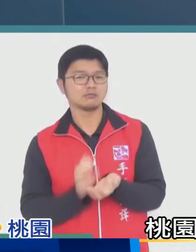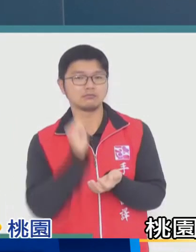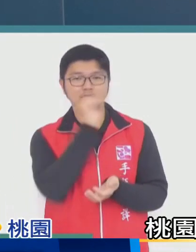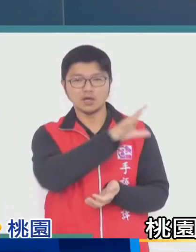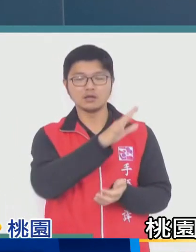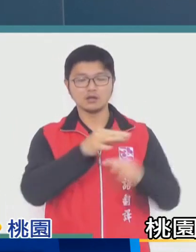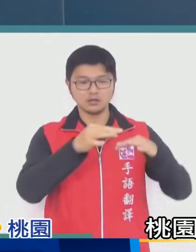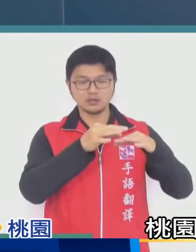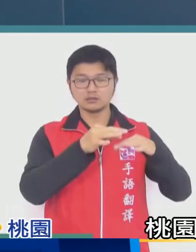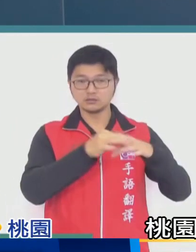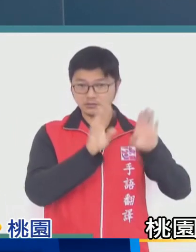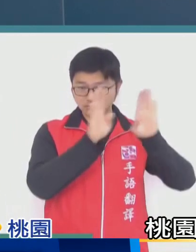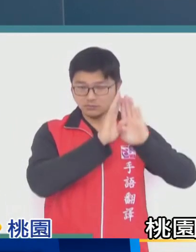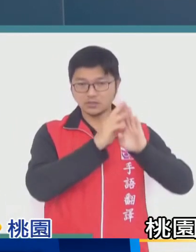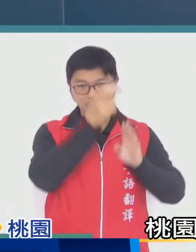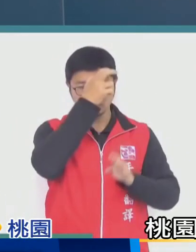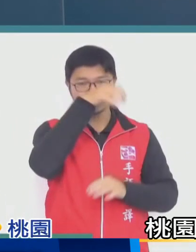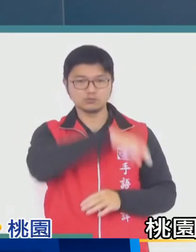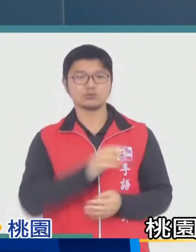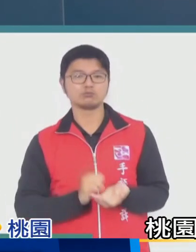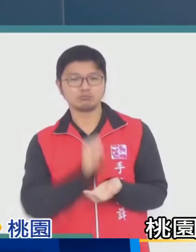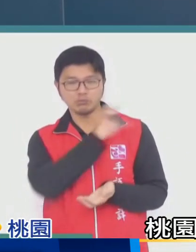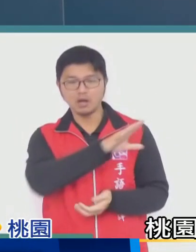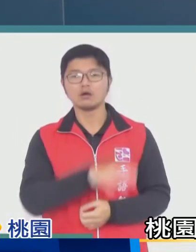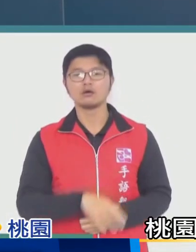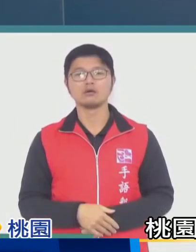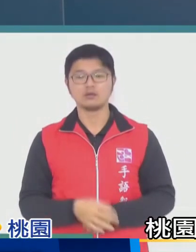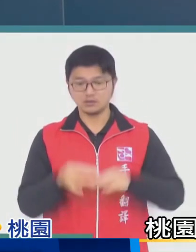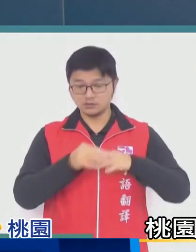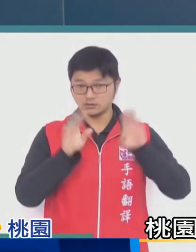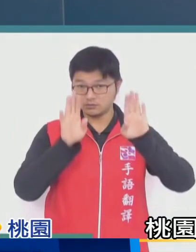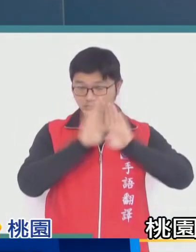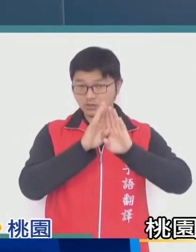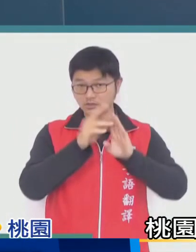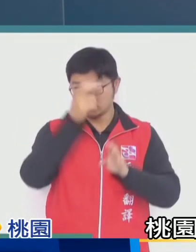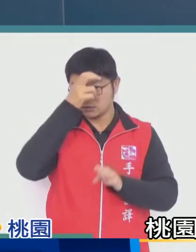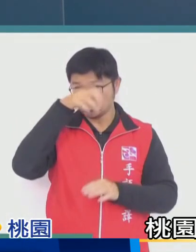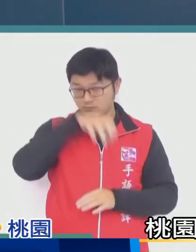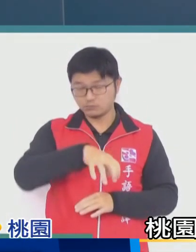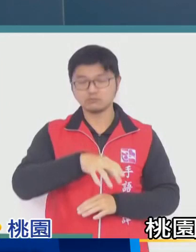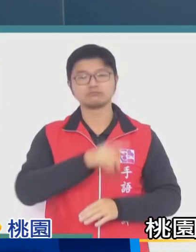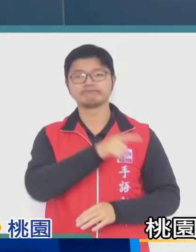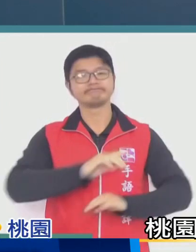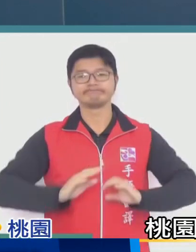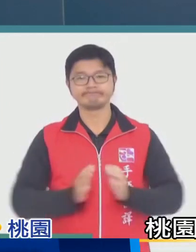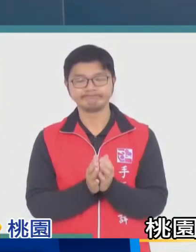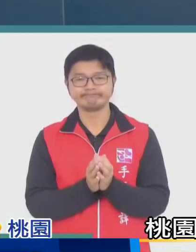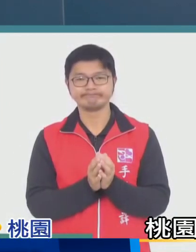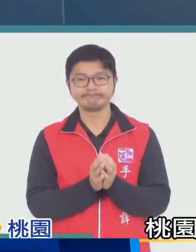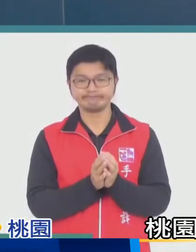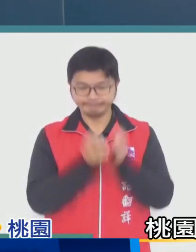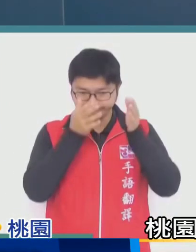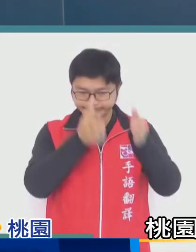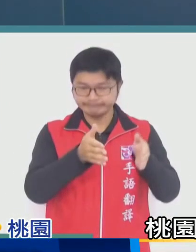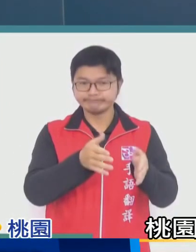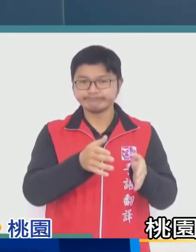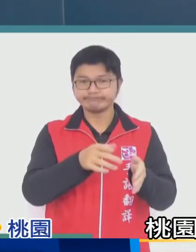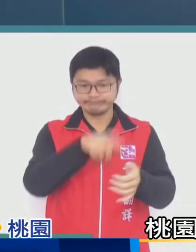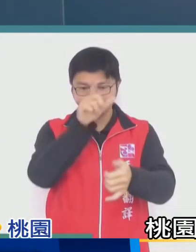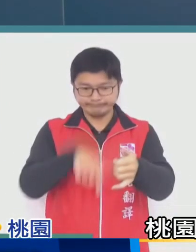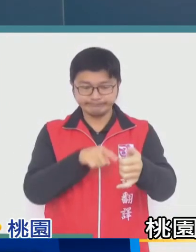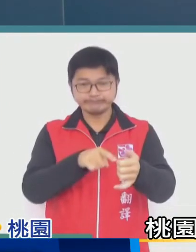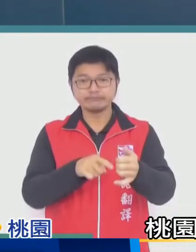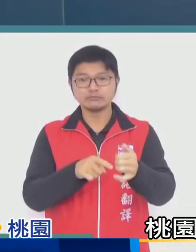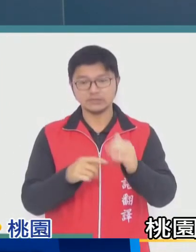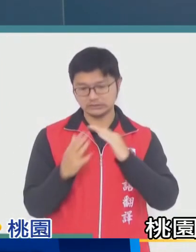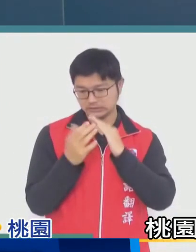刻联络，那由金门县警察局那么安排这个居隔中绕